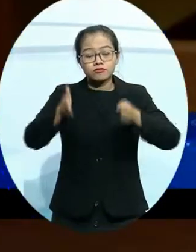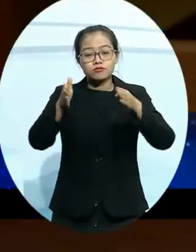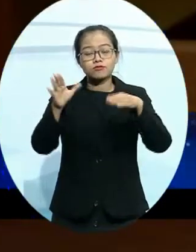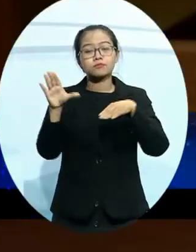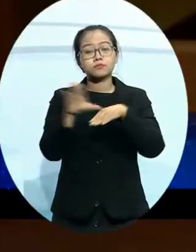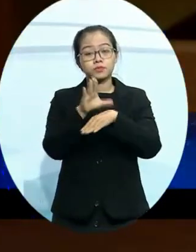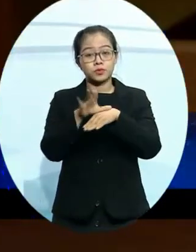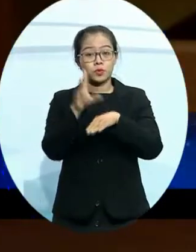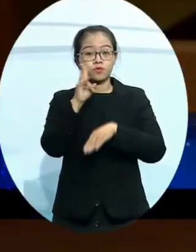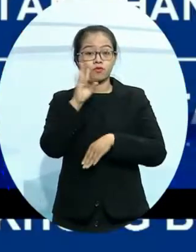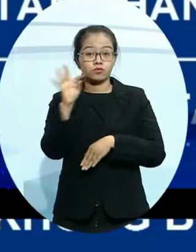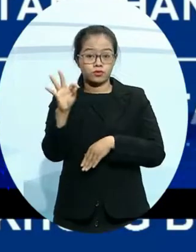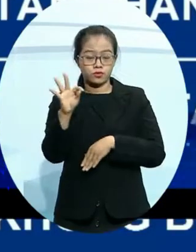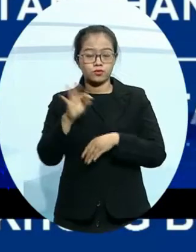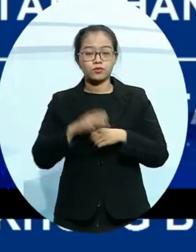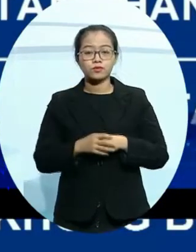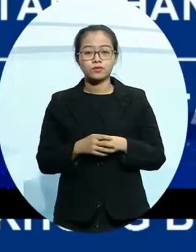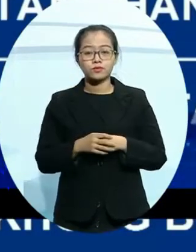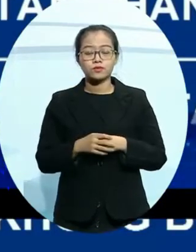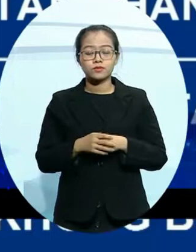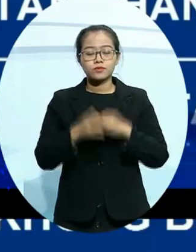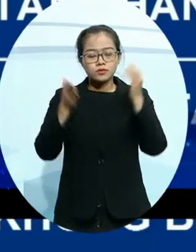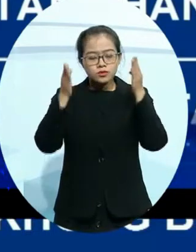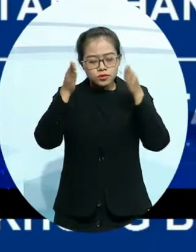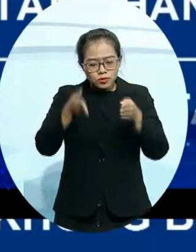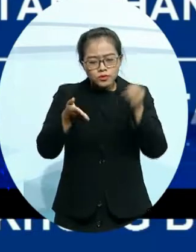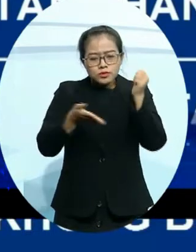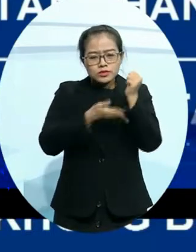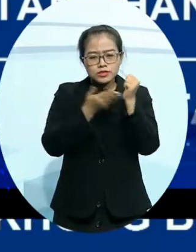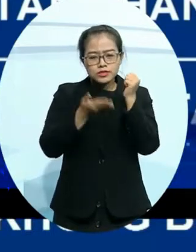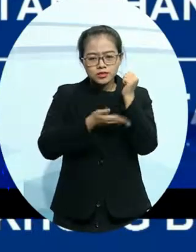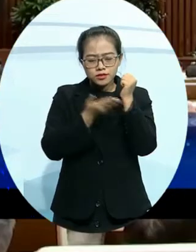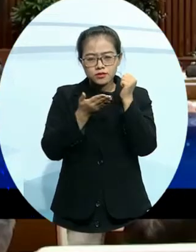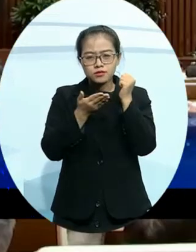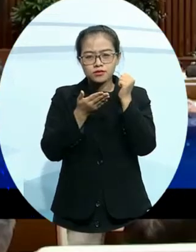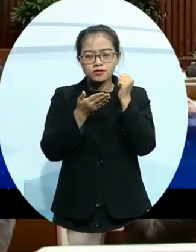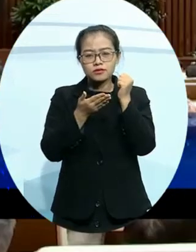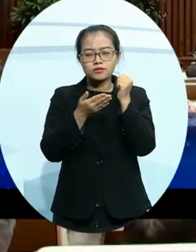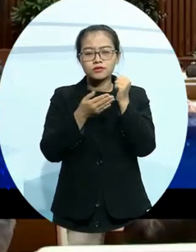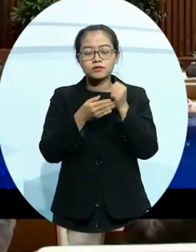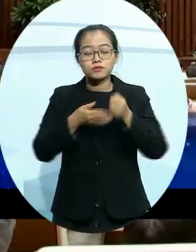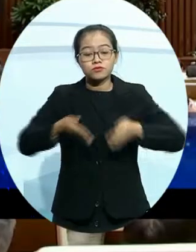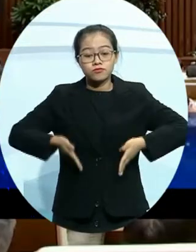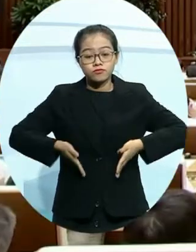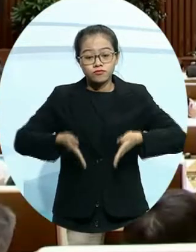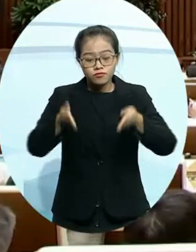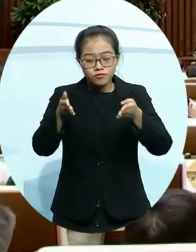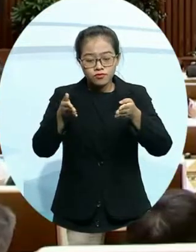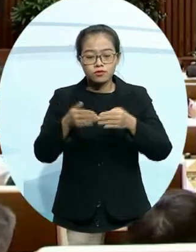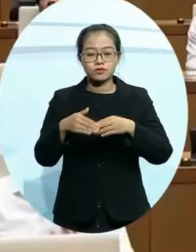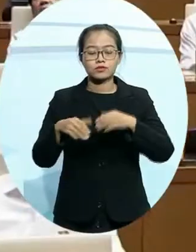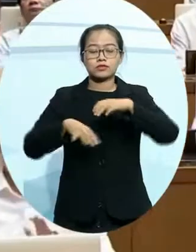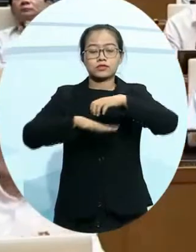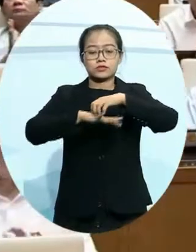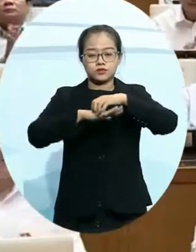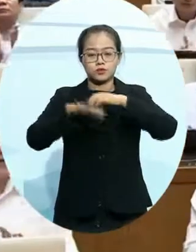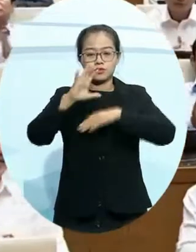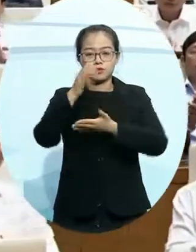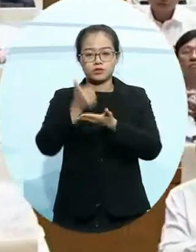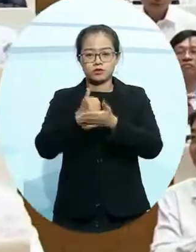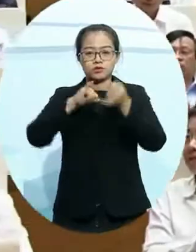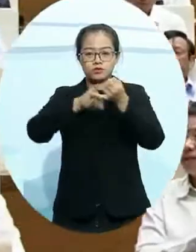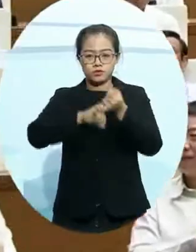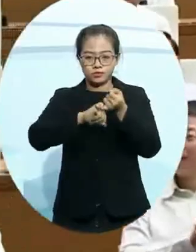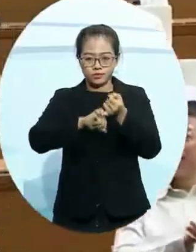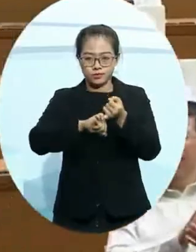tốc Biên Hòa Vũng Tàu giai đoạn 1 và nghị quyết về chủ trương đầu tư dự án đầu tư xây dựng đường bộ cao tốc Châu Đốc Cần Thơ Sóc Trăng giai đoạn